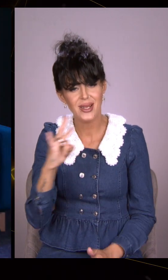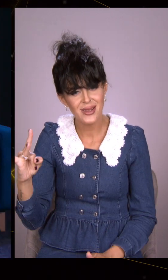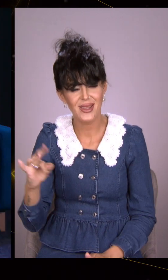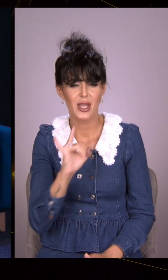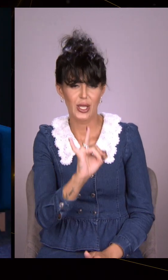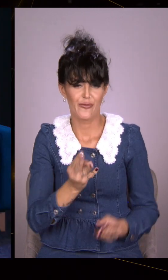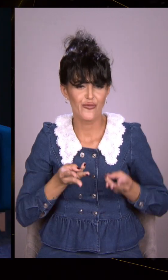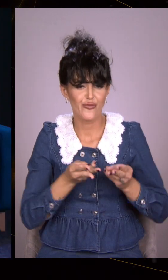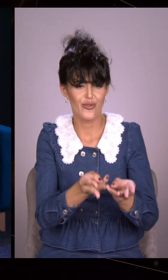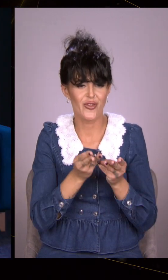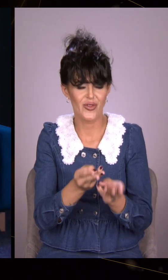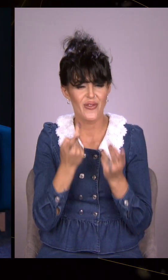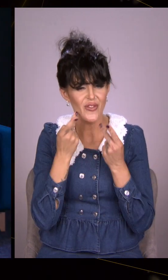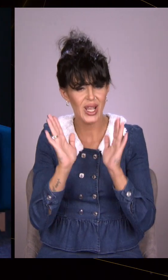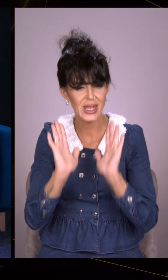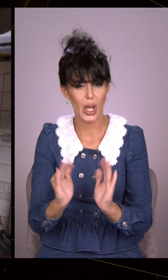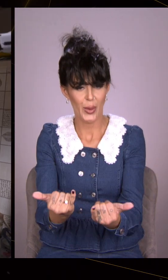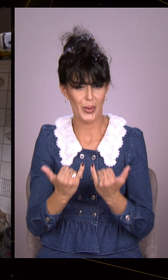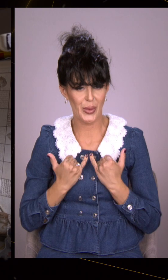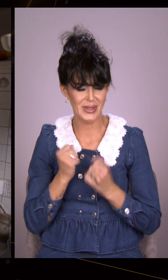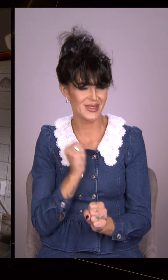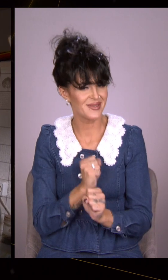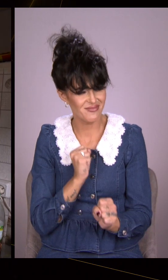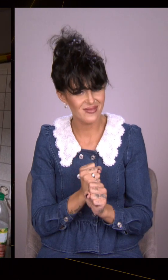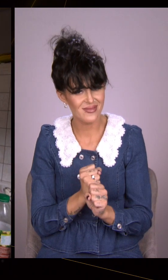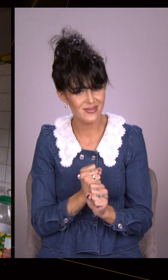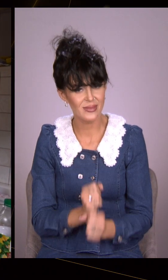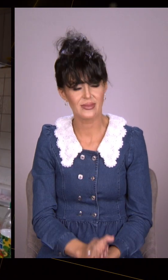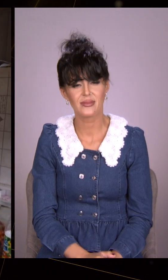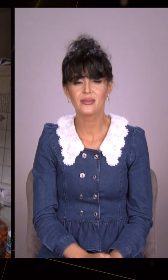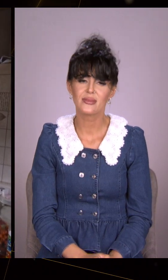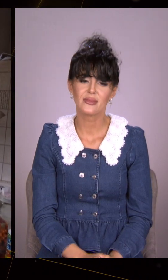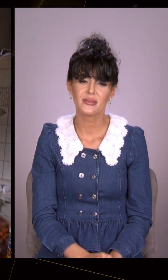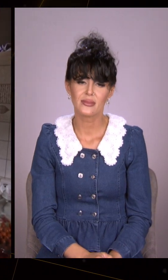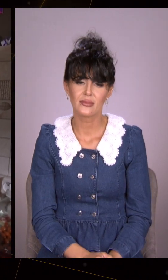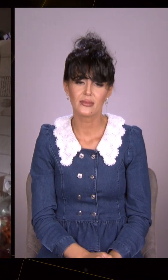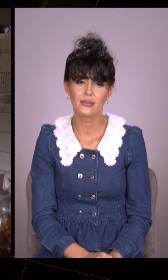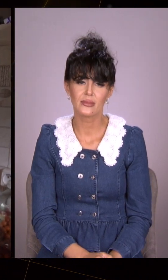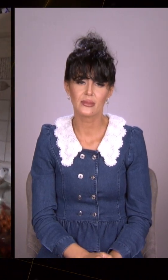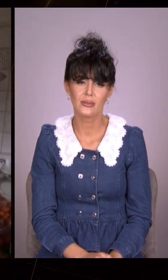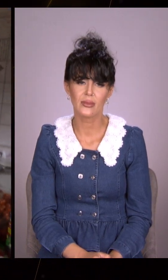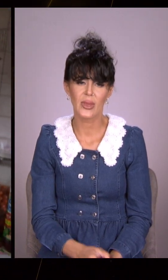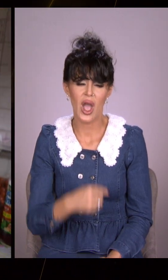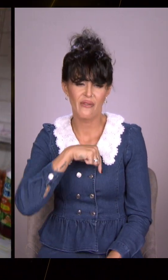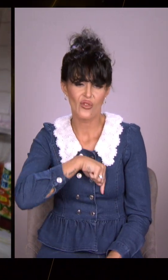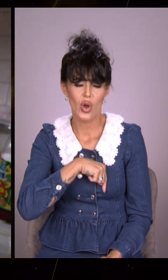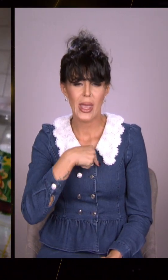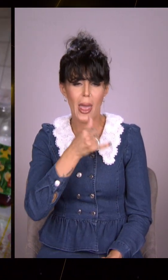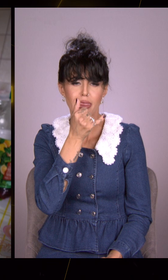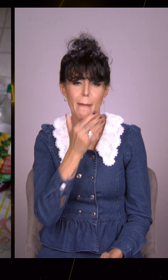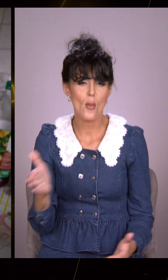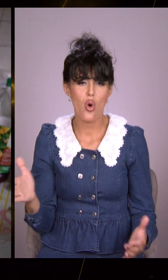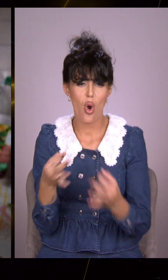і в мікроволновочку ставила нам. Я не можу відпустити її. Почала